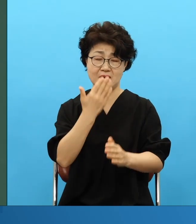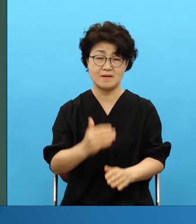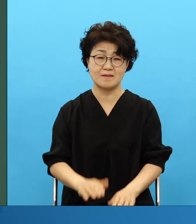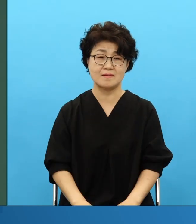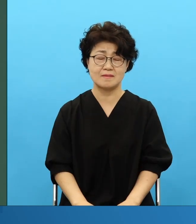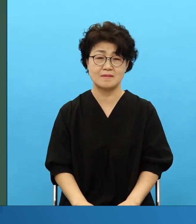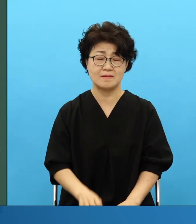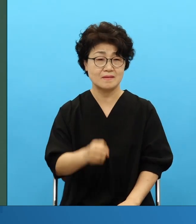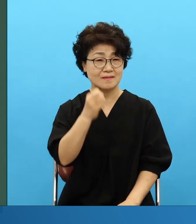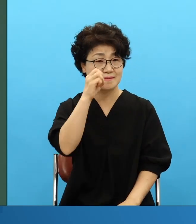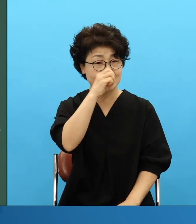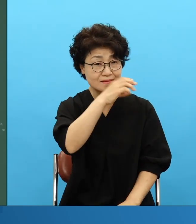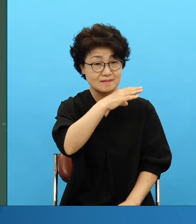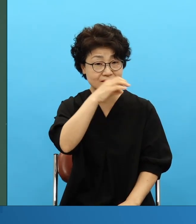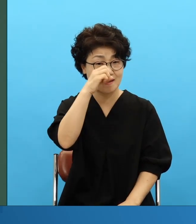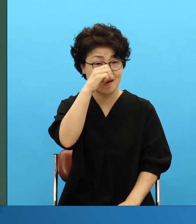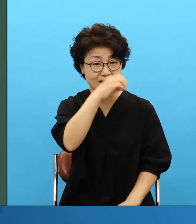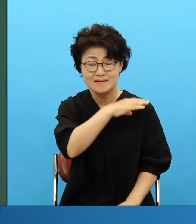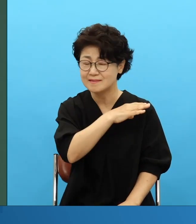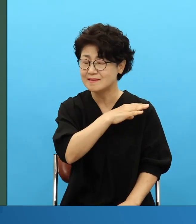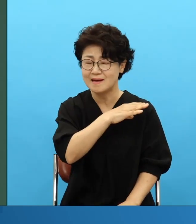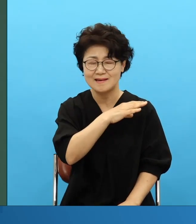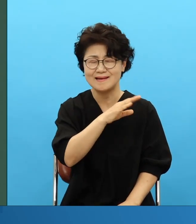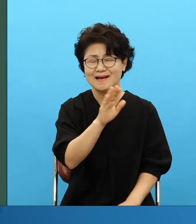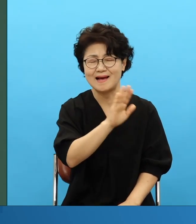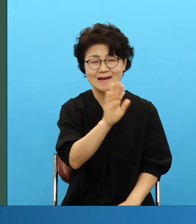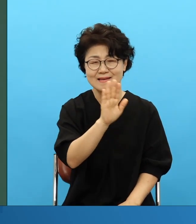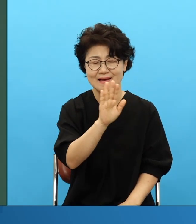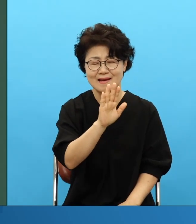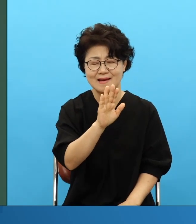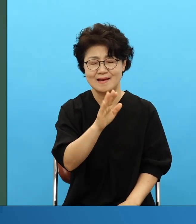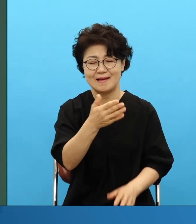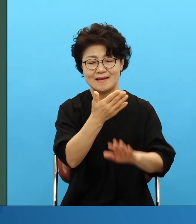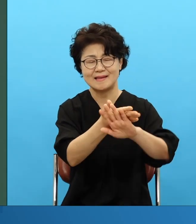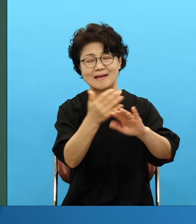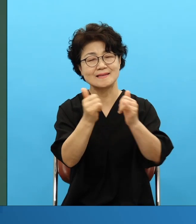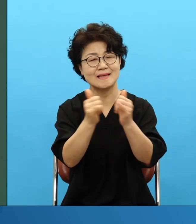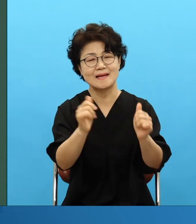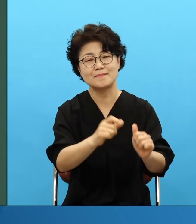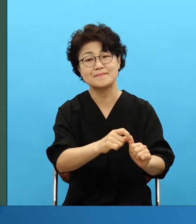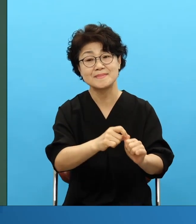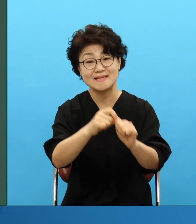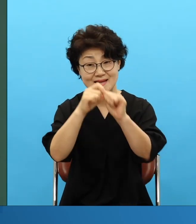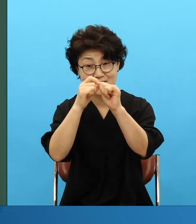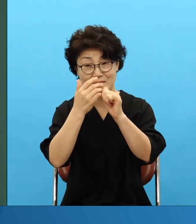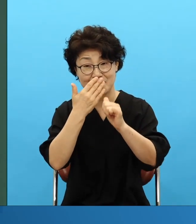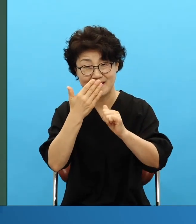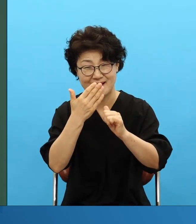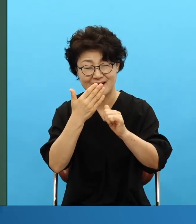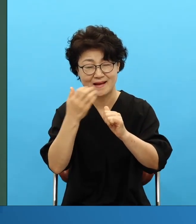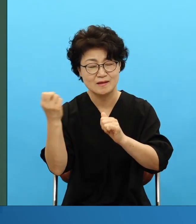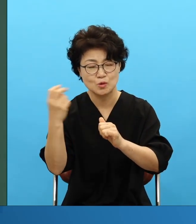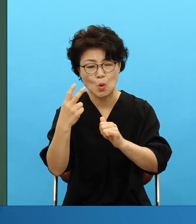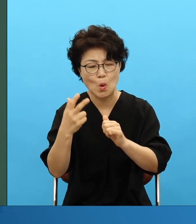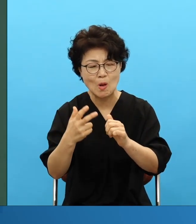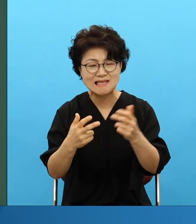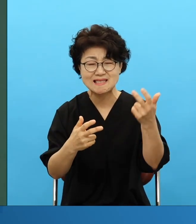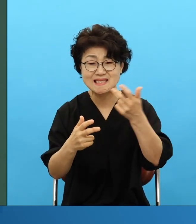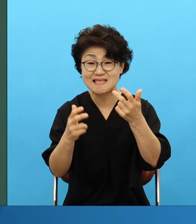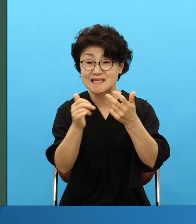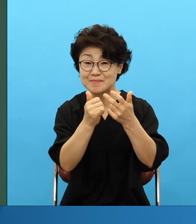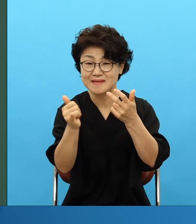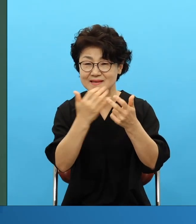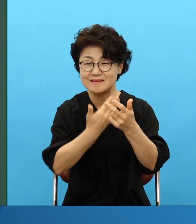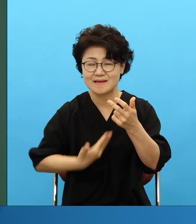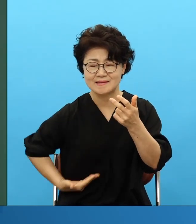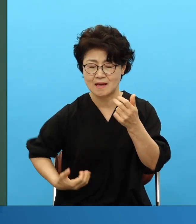아니고 뭔가 다르죠. 막 살릴 수 있고 많은 70제자 막 일어나고 이렇게 됩니다. And it's not just working, but you're able